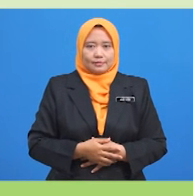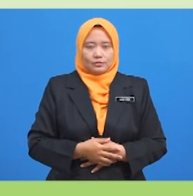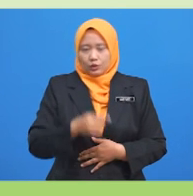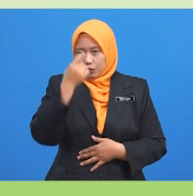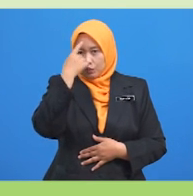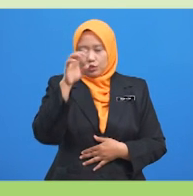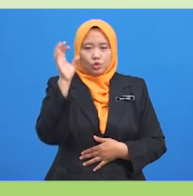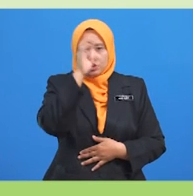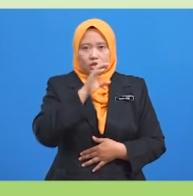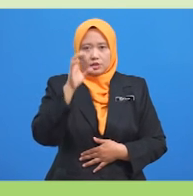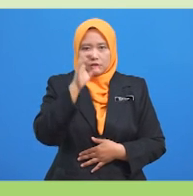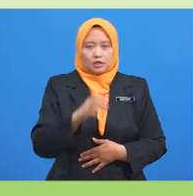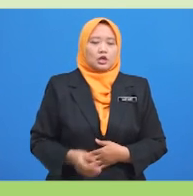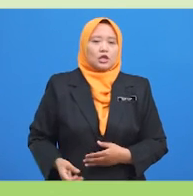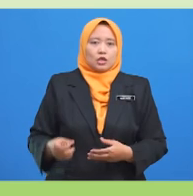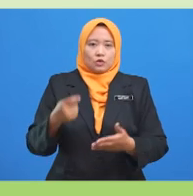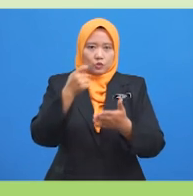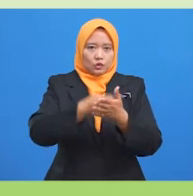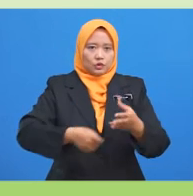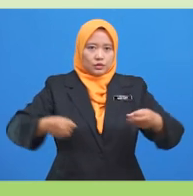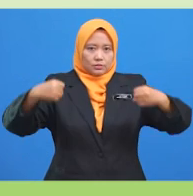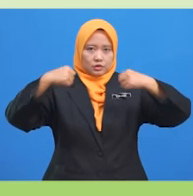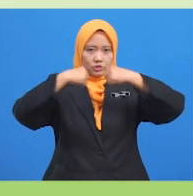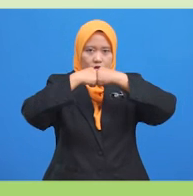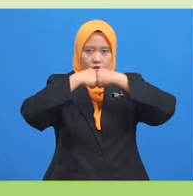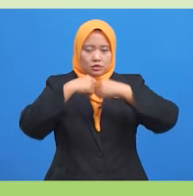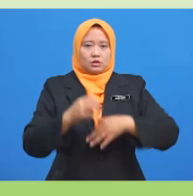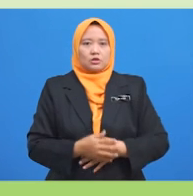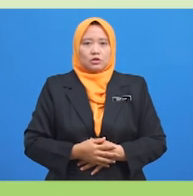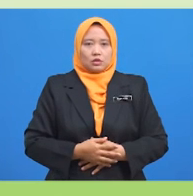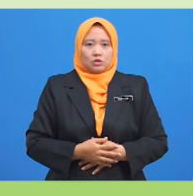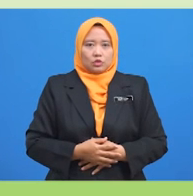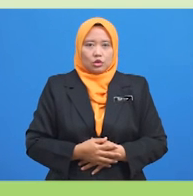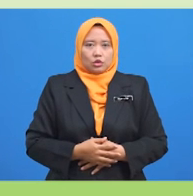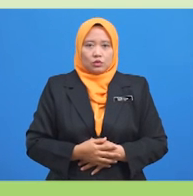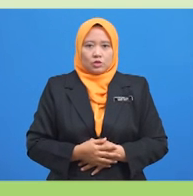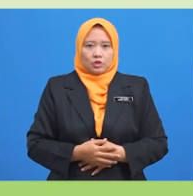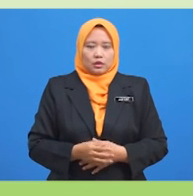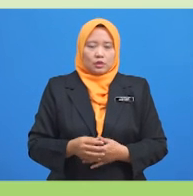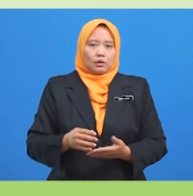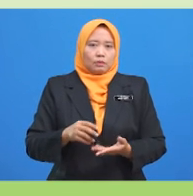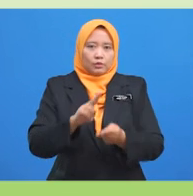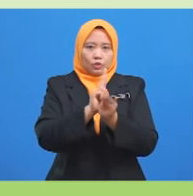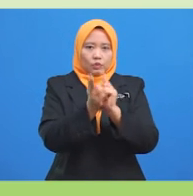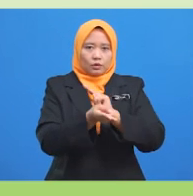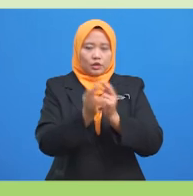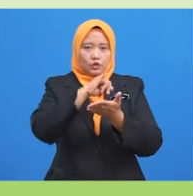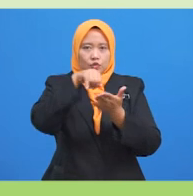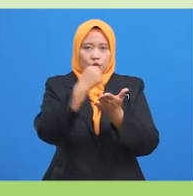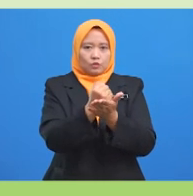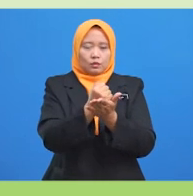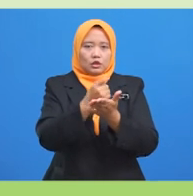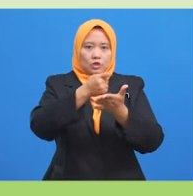RM59. Untuk mencari kos marginal, rumusnya ialah perubahan jumlah kos dibahagikan dengan